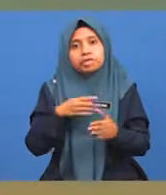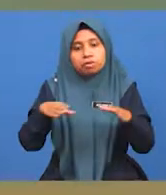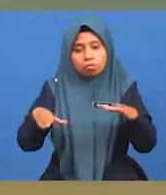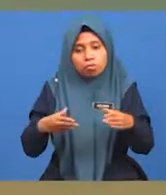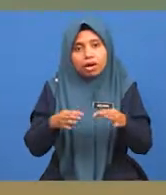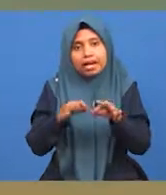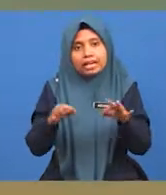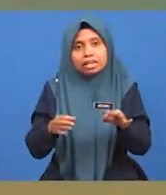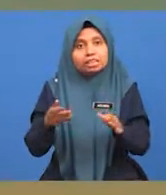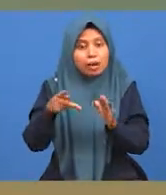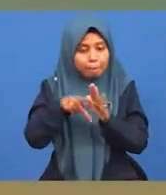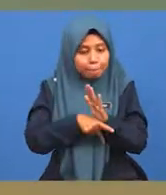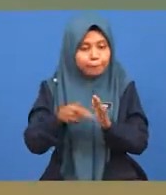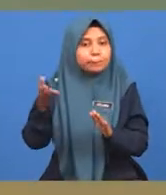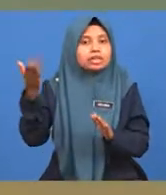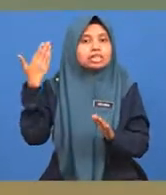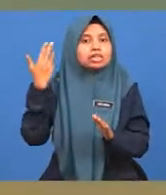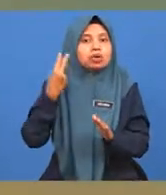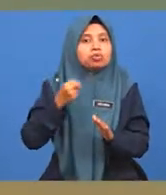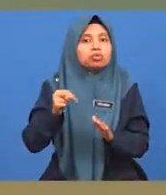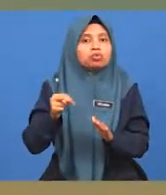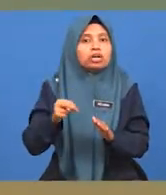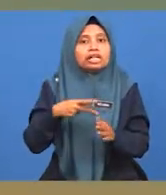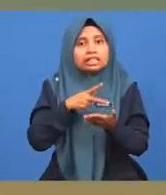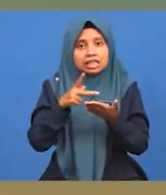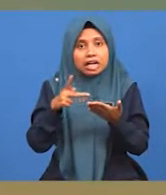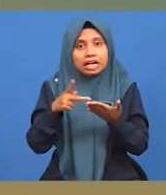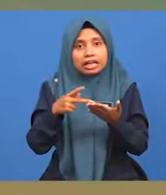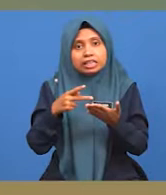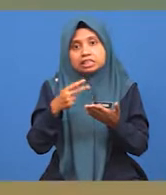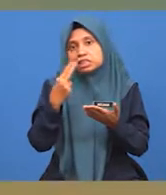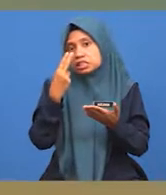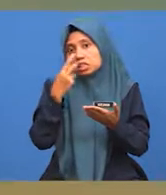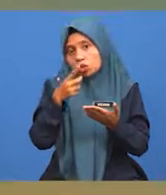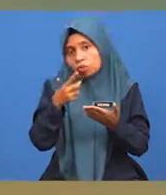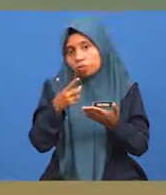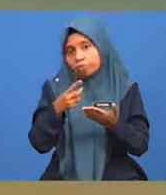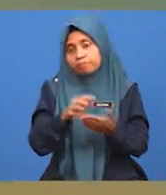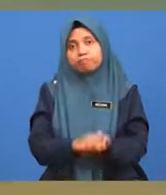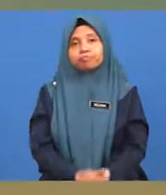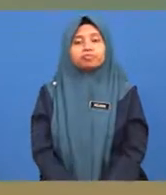ayat bagi pendahuluan karangan. Lihat paparan ini.